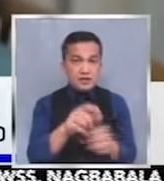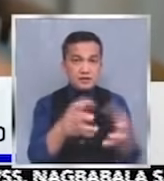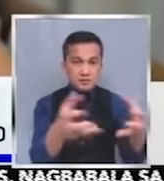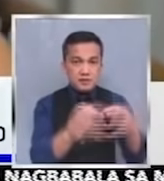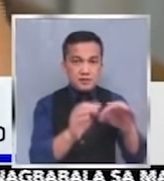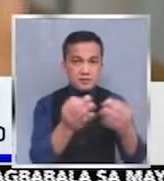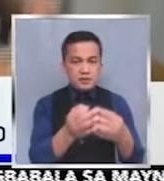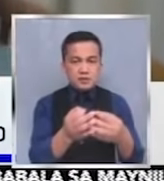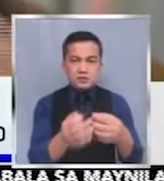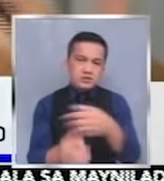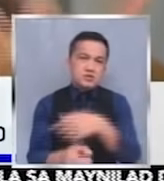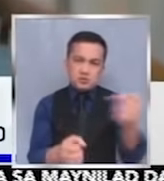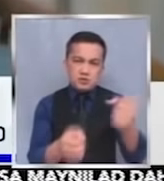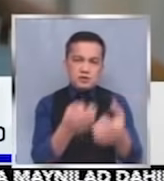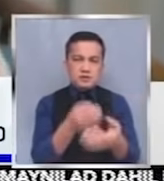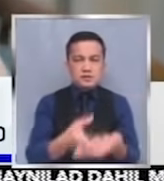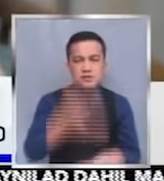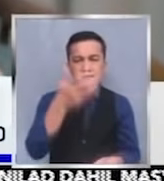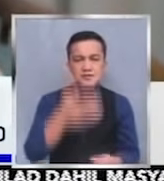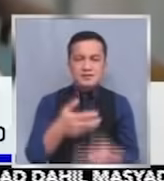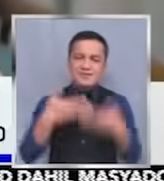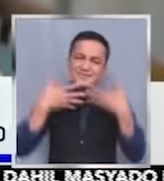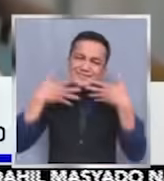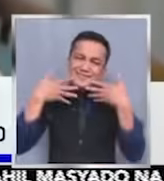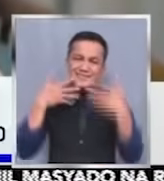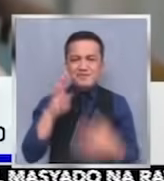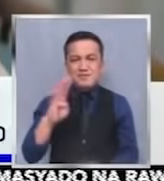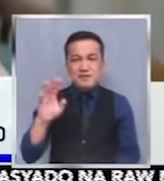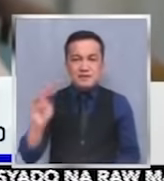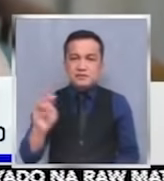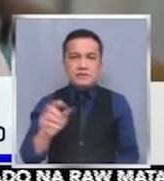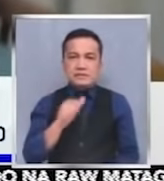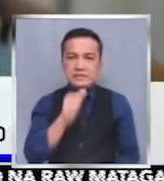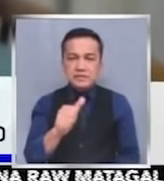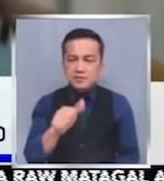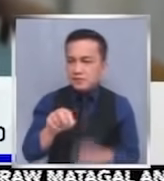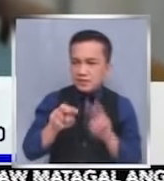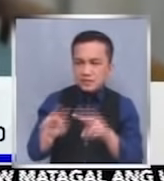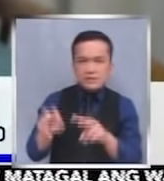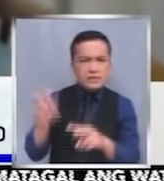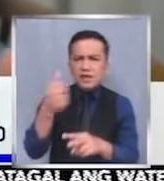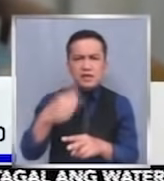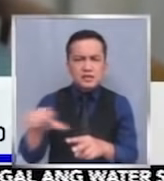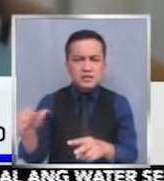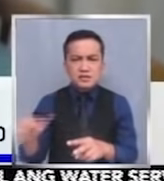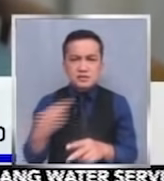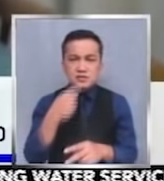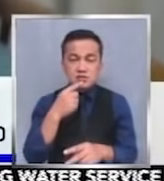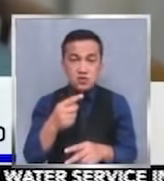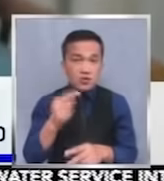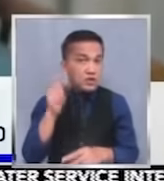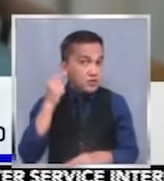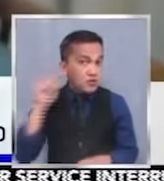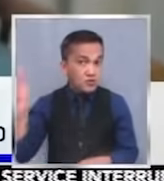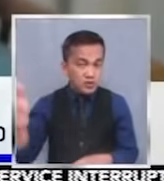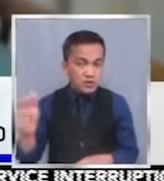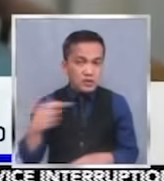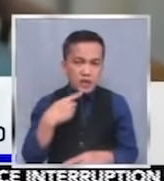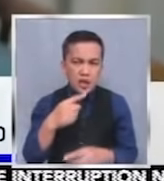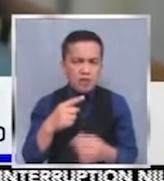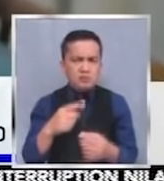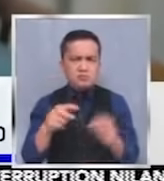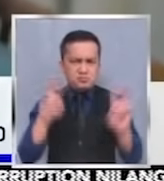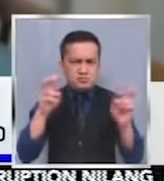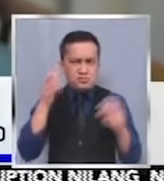pamilya. Nakangiting sabi ni Marcos, hindi pa siya nakakakita ng anuman sa sinasabing ginto at kung may nakakaalam daw ay sabihan